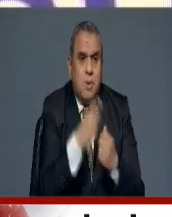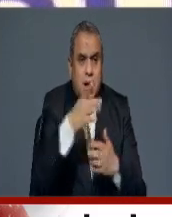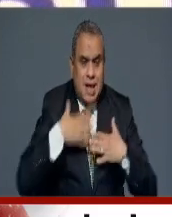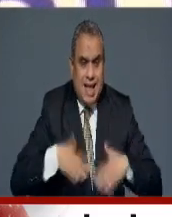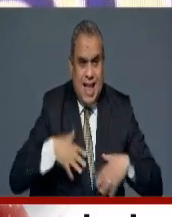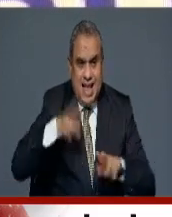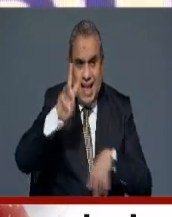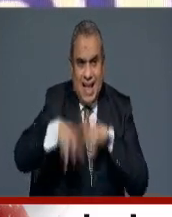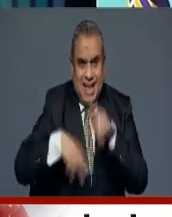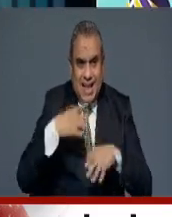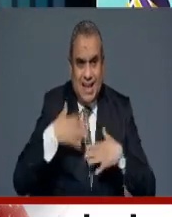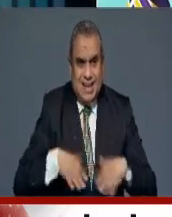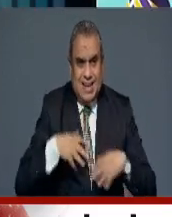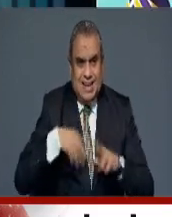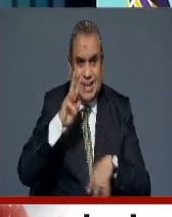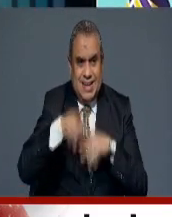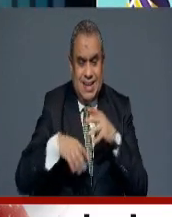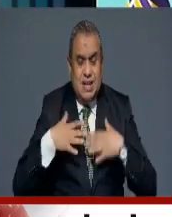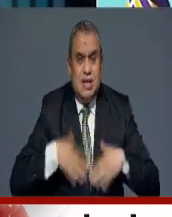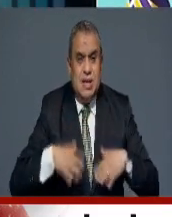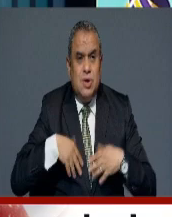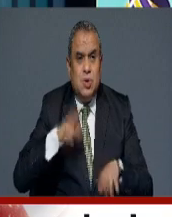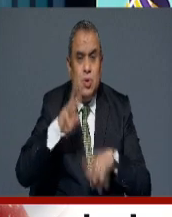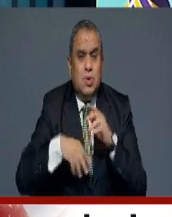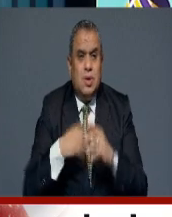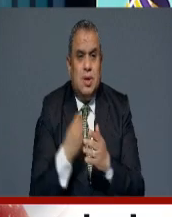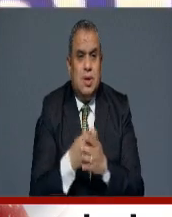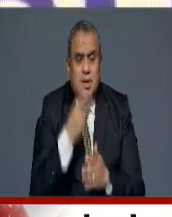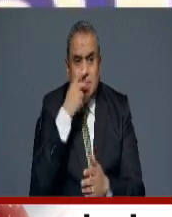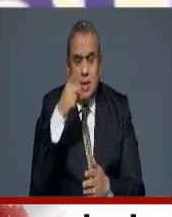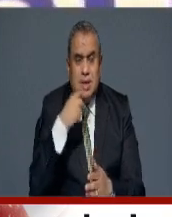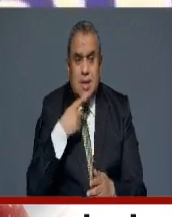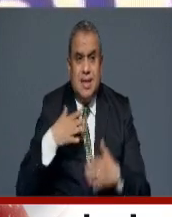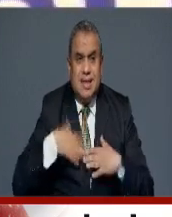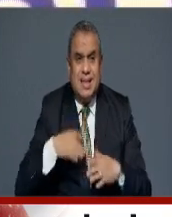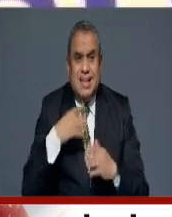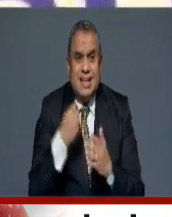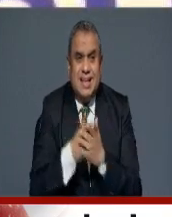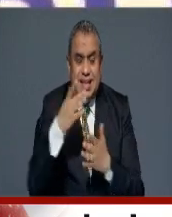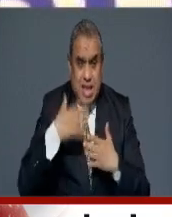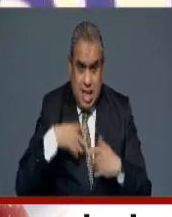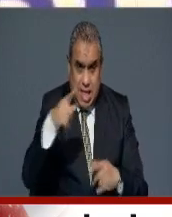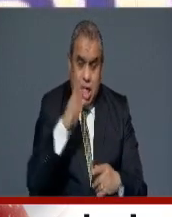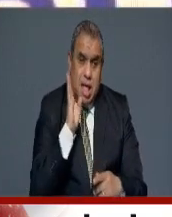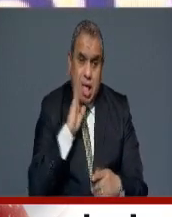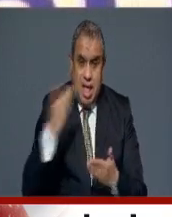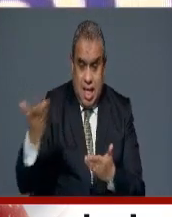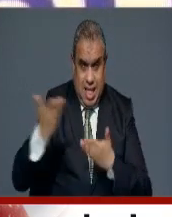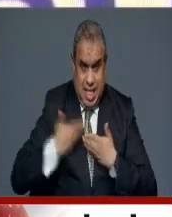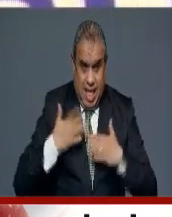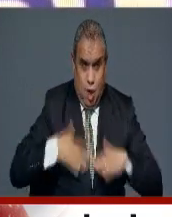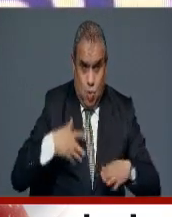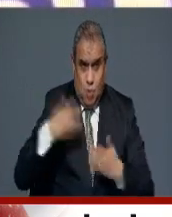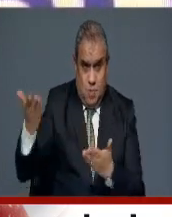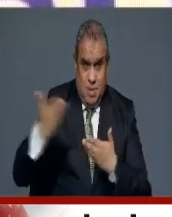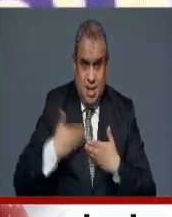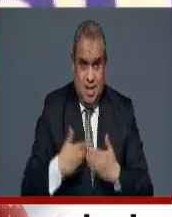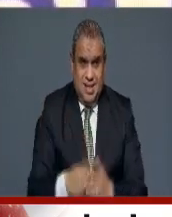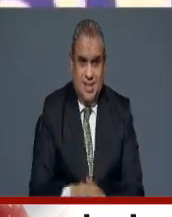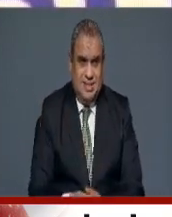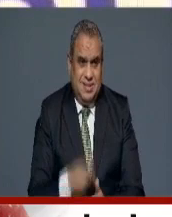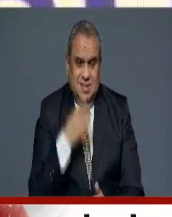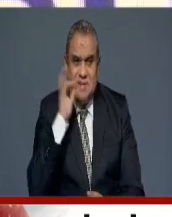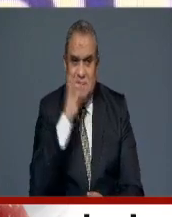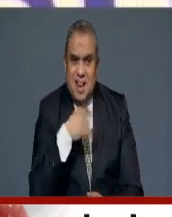العيد. هدوم العيد؟ هدوم العيد؟ إيه؟ بابي أنت جبت لنا هدوم، جبت لي هدوم العيد عشان تتكلم في هدوم العيد؟ ليه الإحراج ده يا